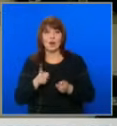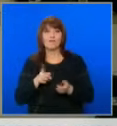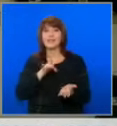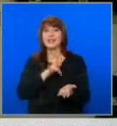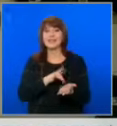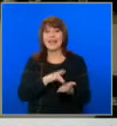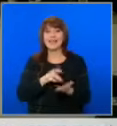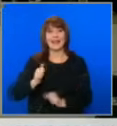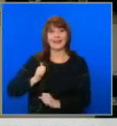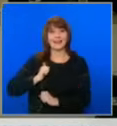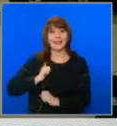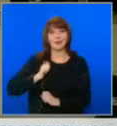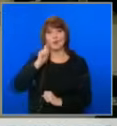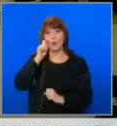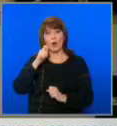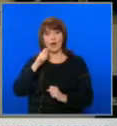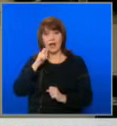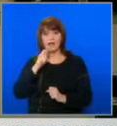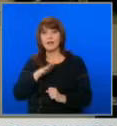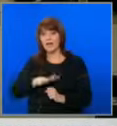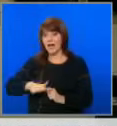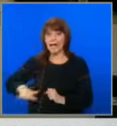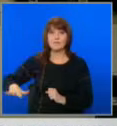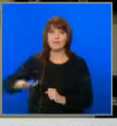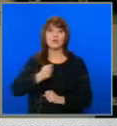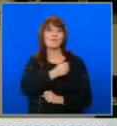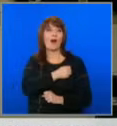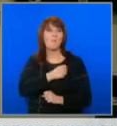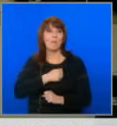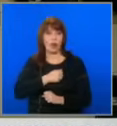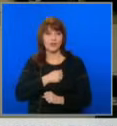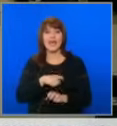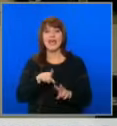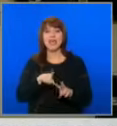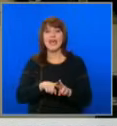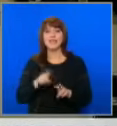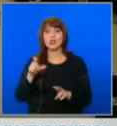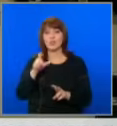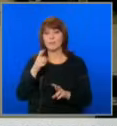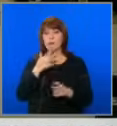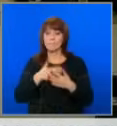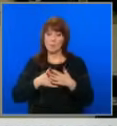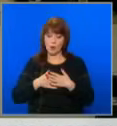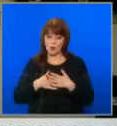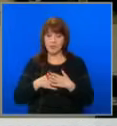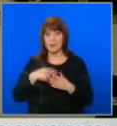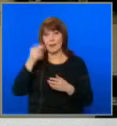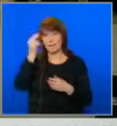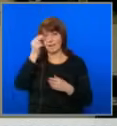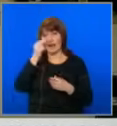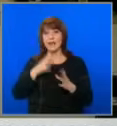между нато и украйна който ще бъде разположен в полша а йен столтенберг благодари на българия румъния и